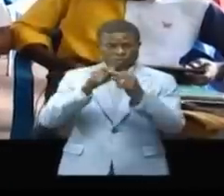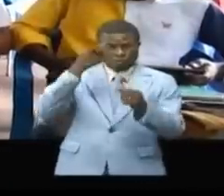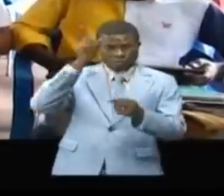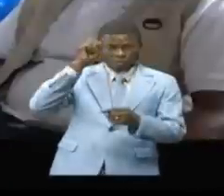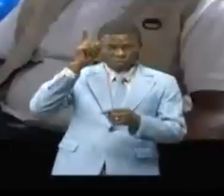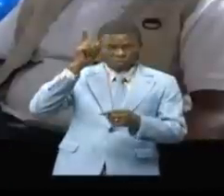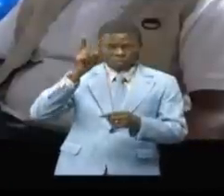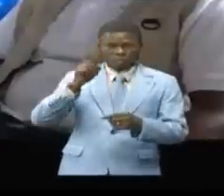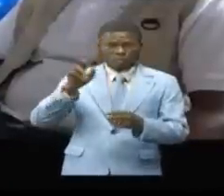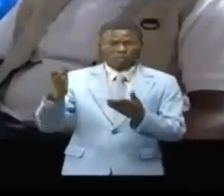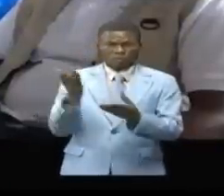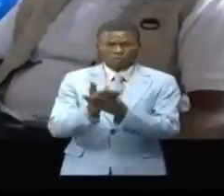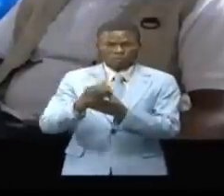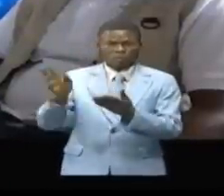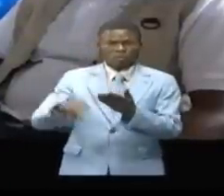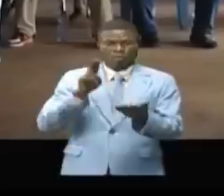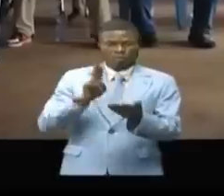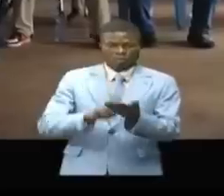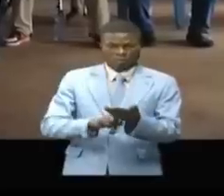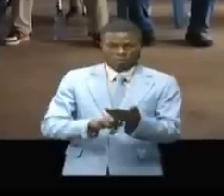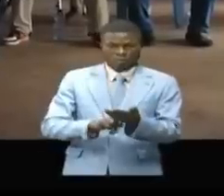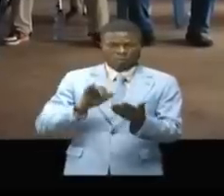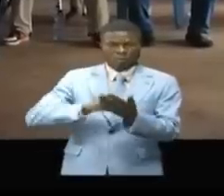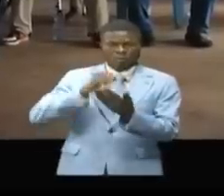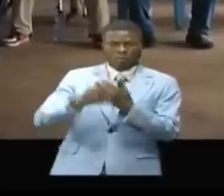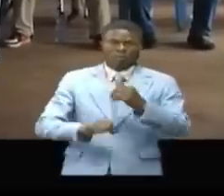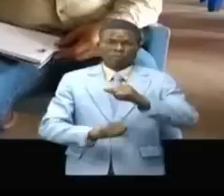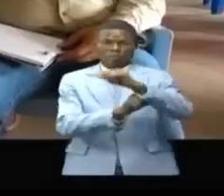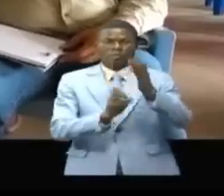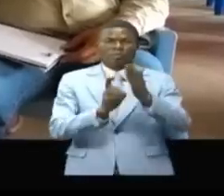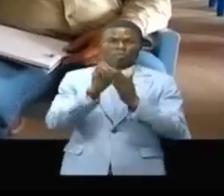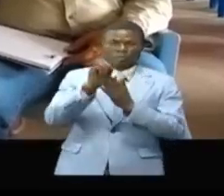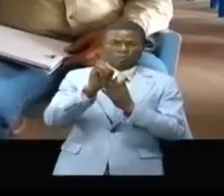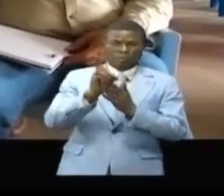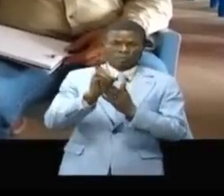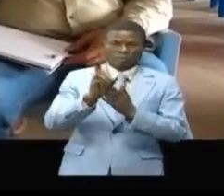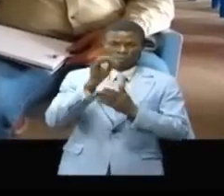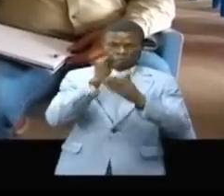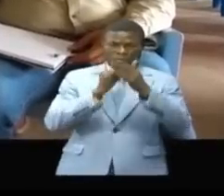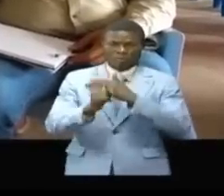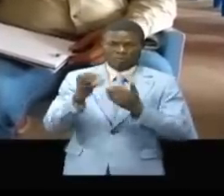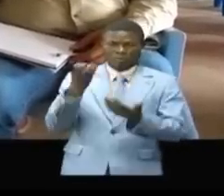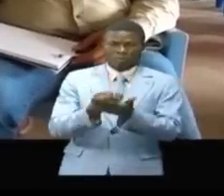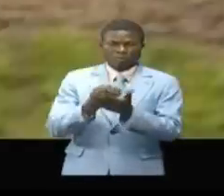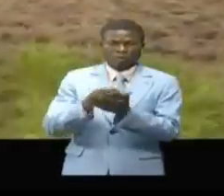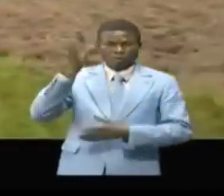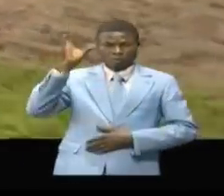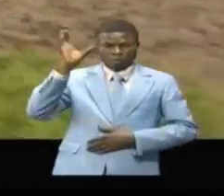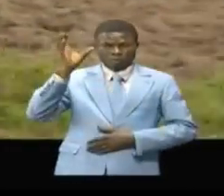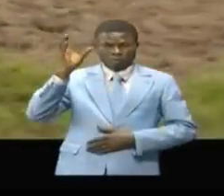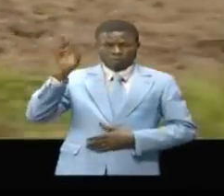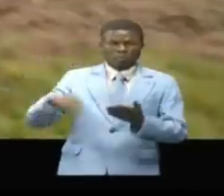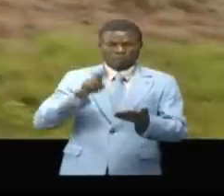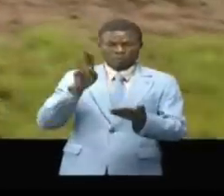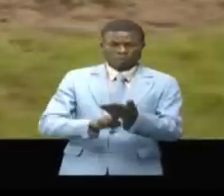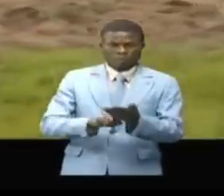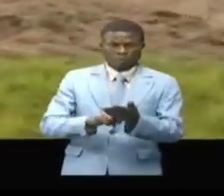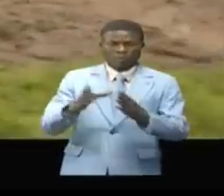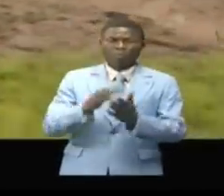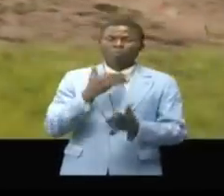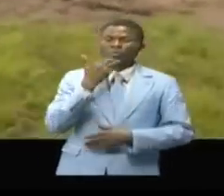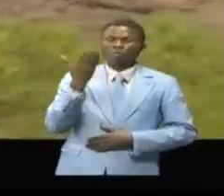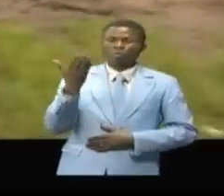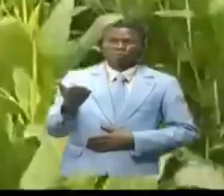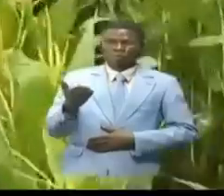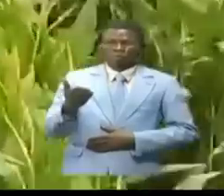du protocole d'exécution du projet d'appui au développement intégré de l'économie rurale, signé avec ses partenaires,